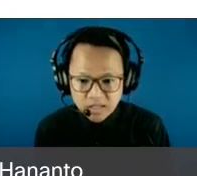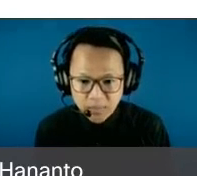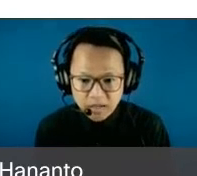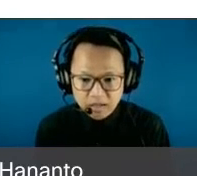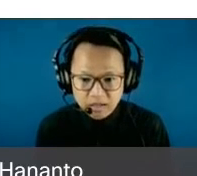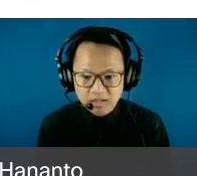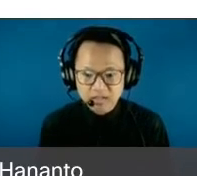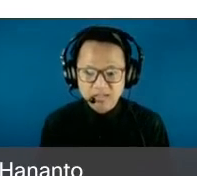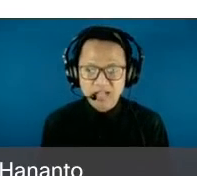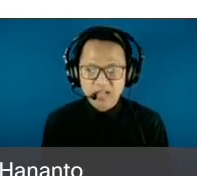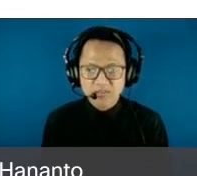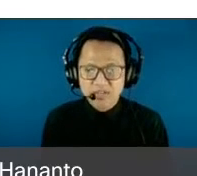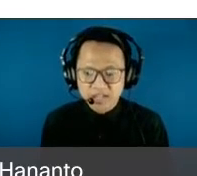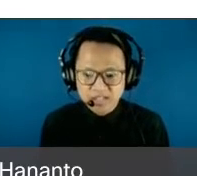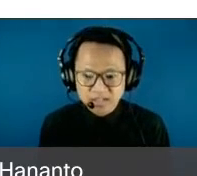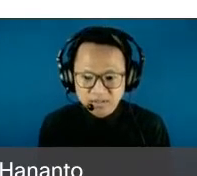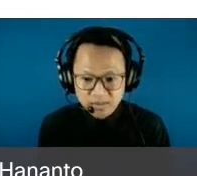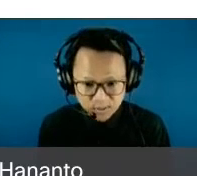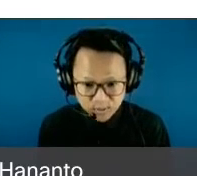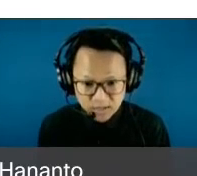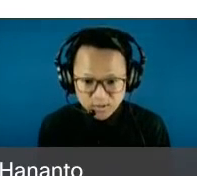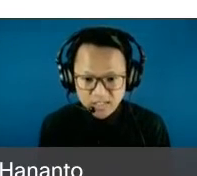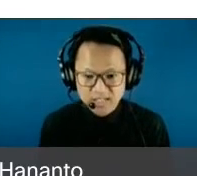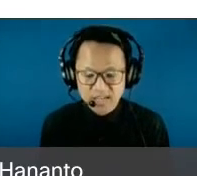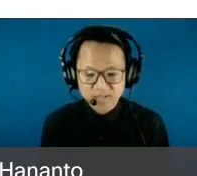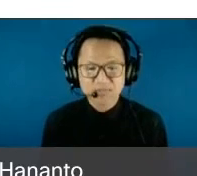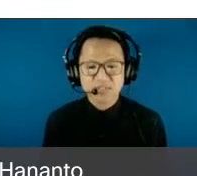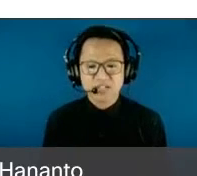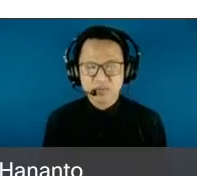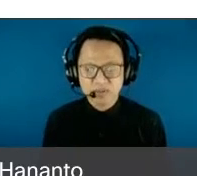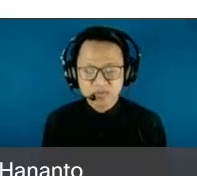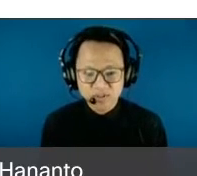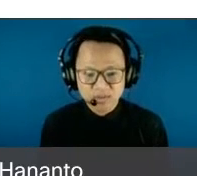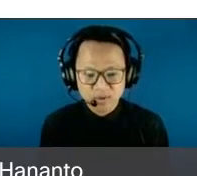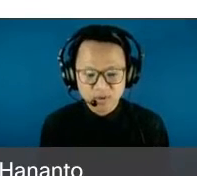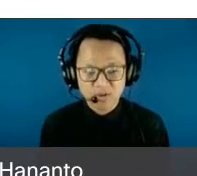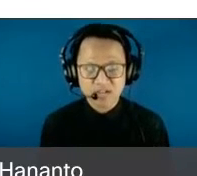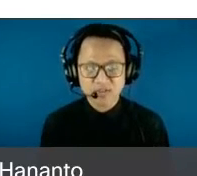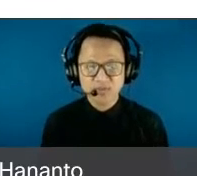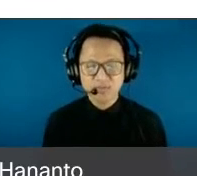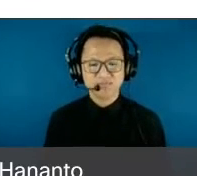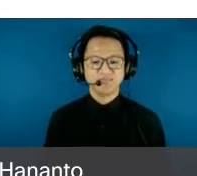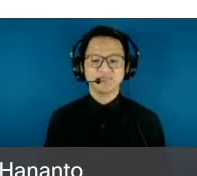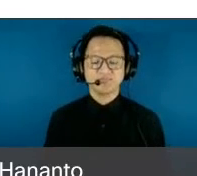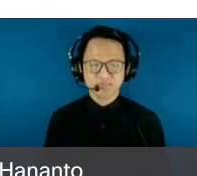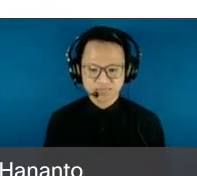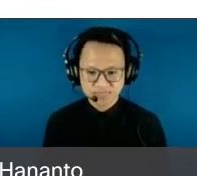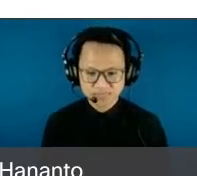Terima kasih. Salam dari Pasuruan Indonesia. Assalamualaikum warahmatullahi wabarakatuh.